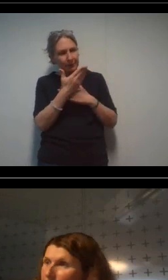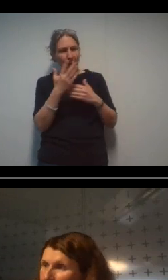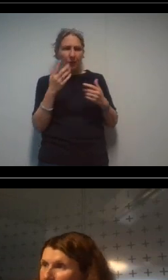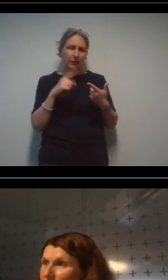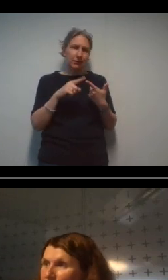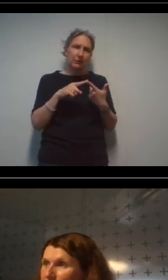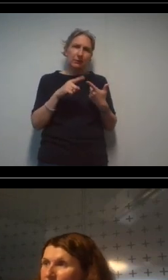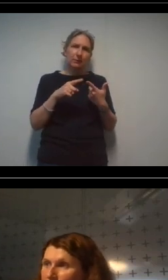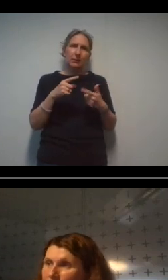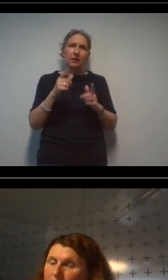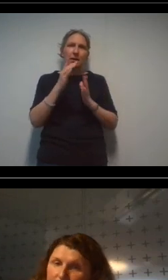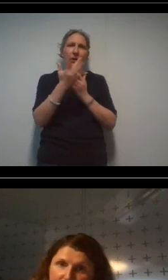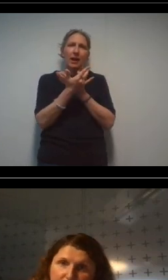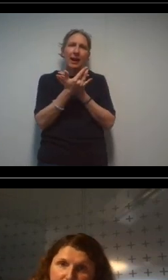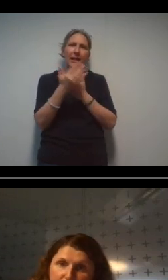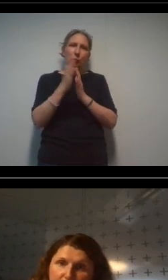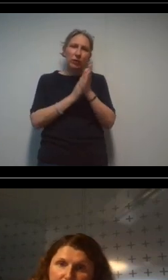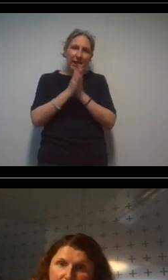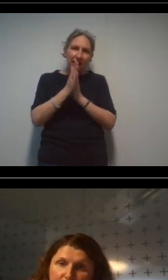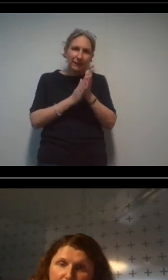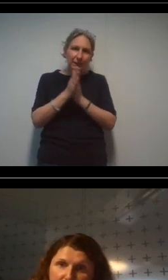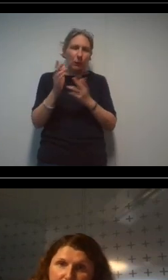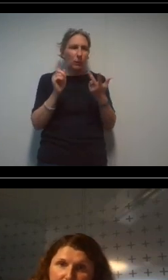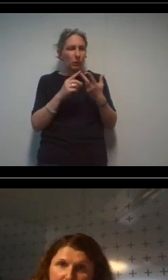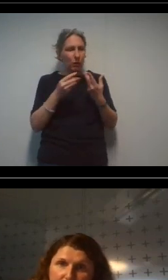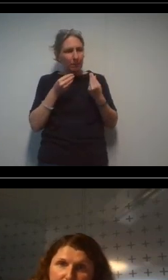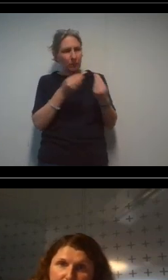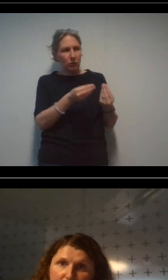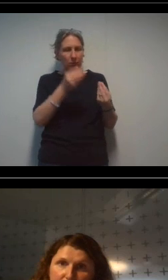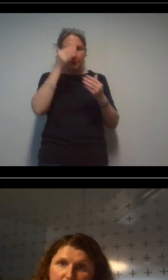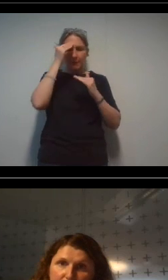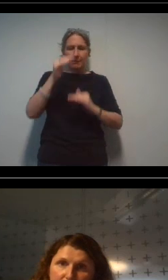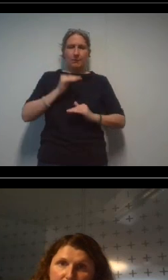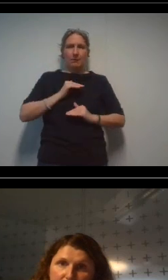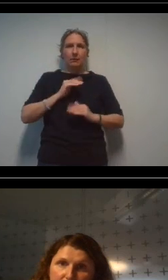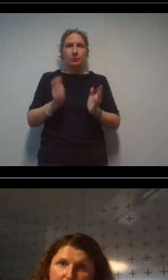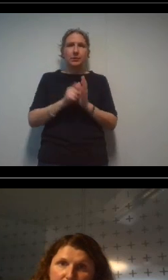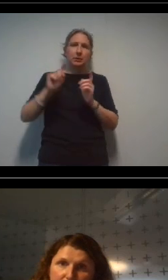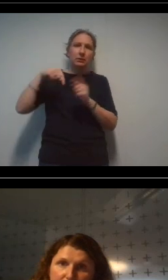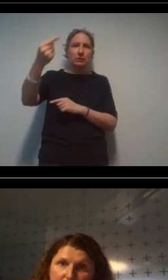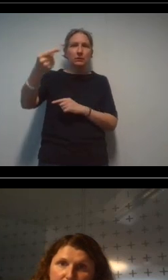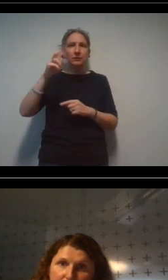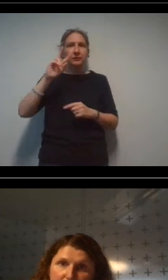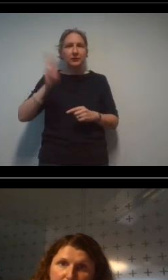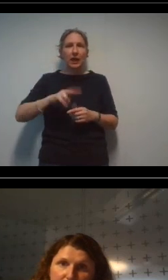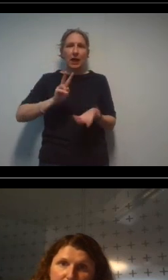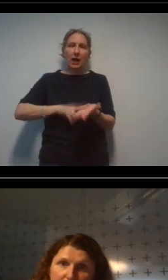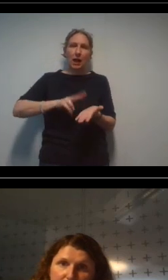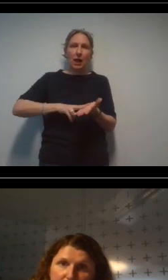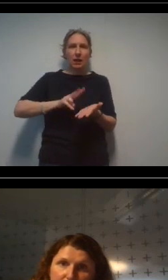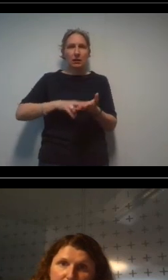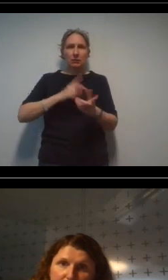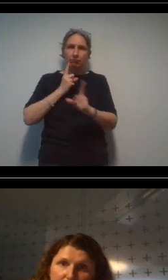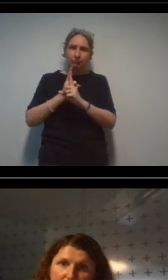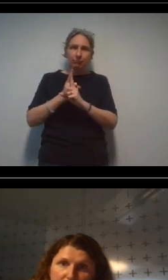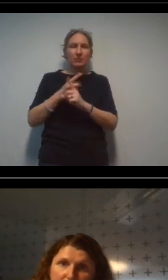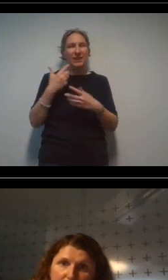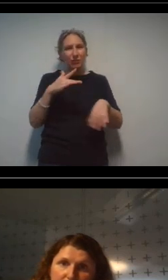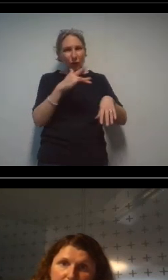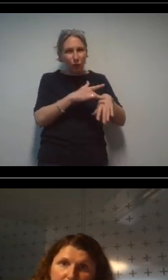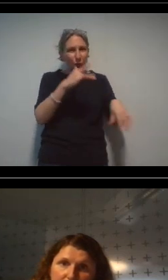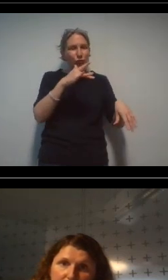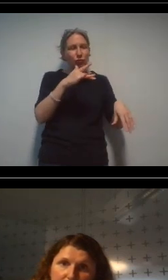motivation, pour donner confiance au jeune qui, lorsqu'il sera en condition réelle, aura déjà eu une expérience et aura